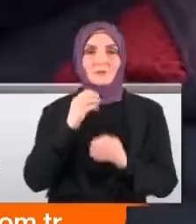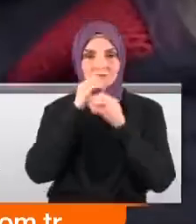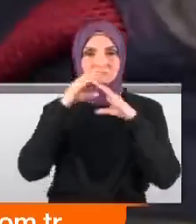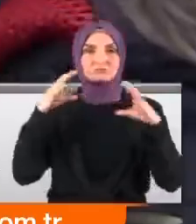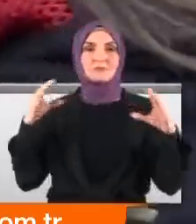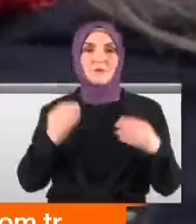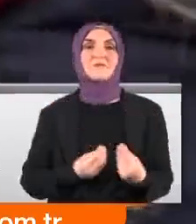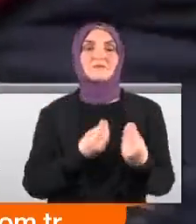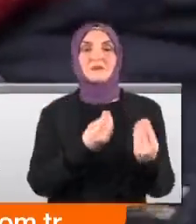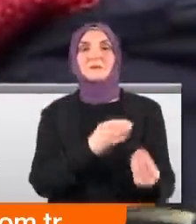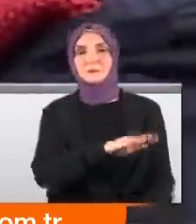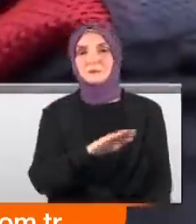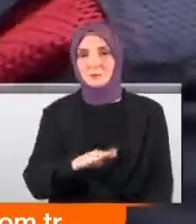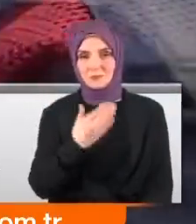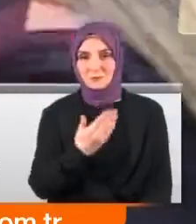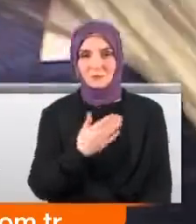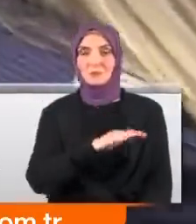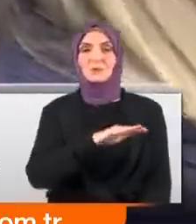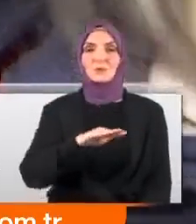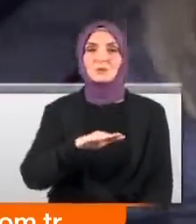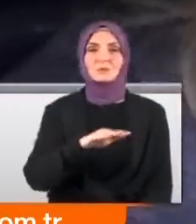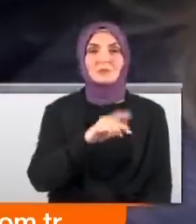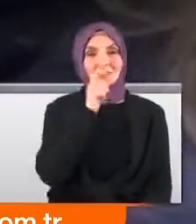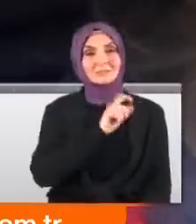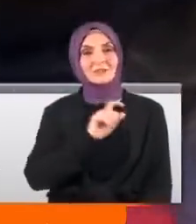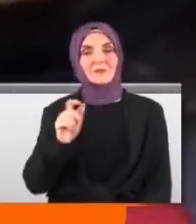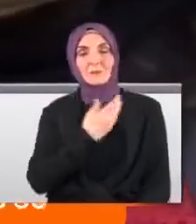çocuklara. Onlar sevgiyle karşılık verdi.